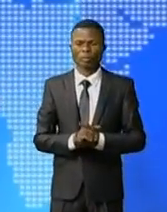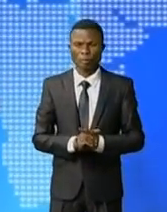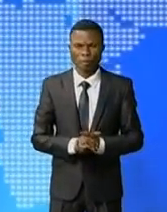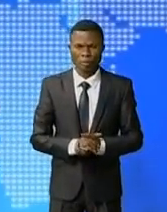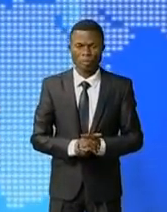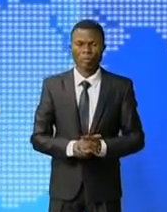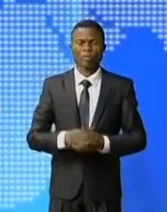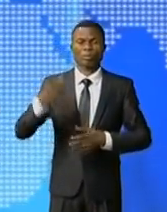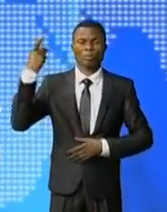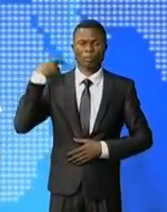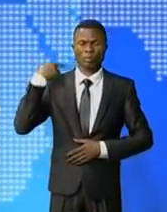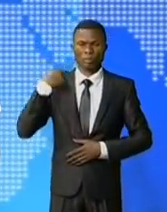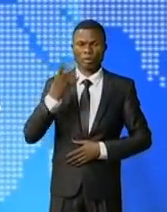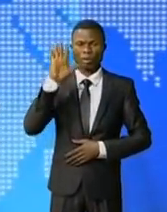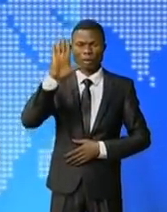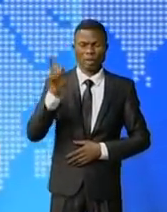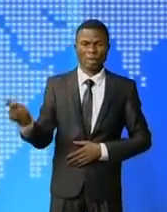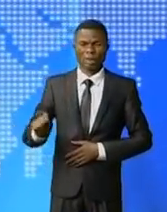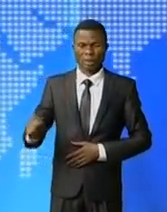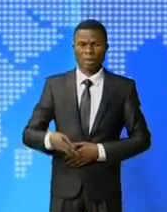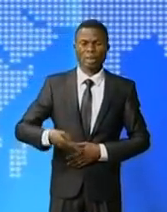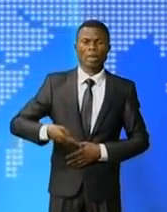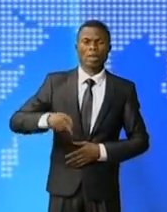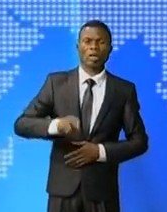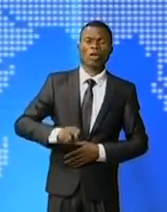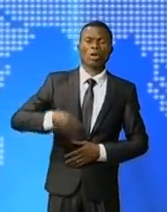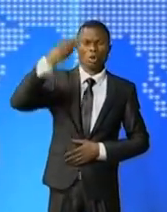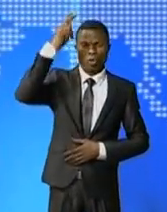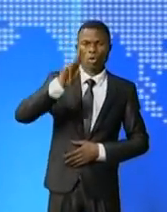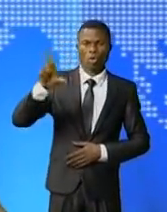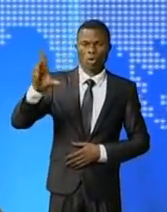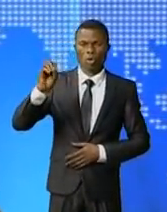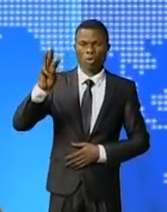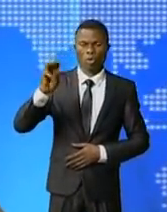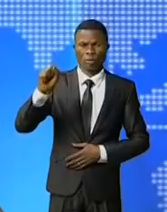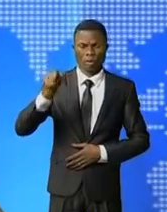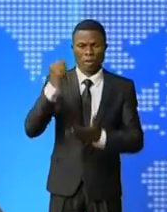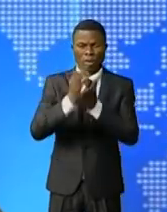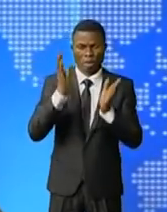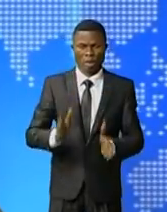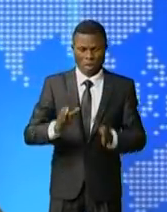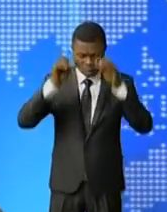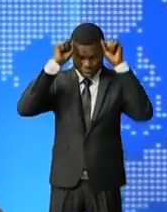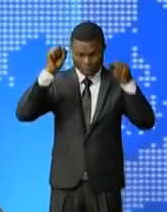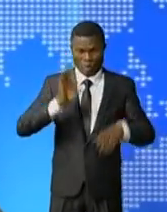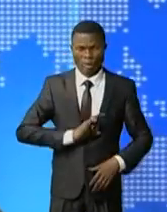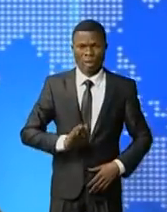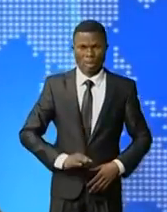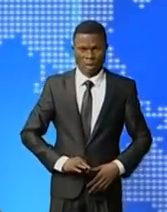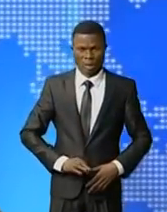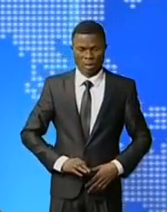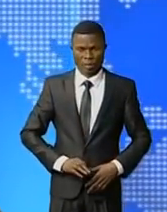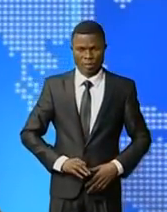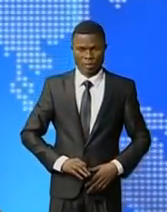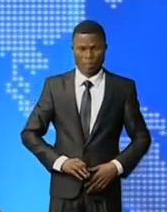Les notables des cinq territoires du Haut-Lomami soutiennent Danny Banza, ambassadeur itinérant du chef de l'État. Il est victime